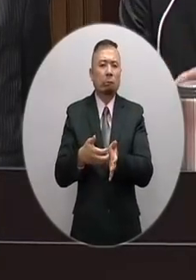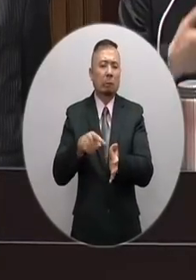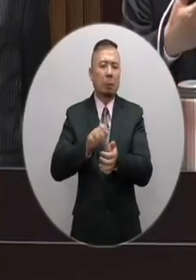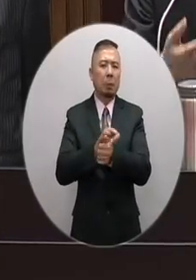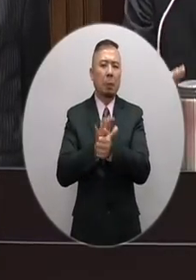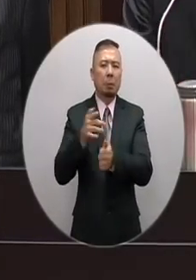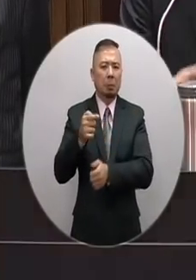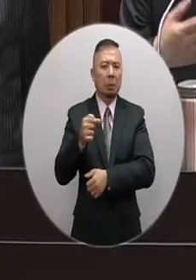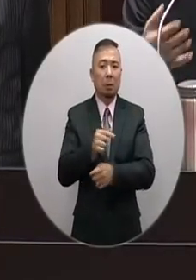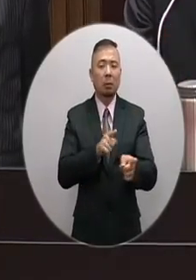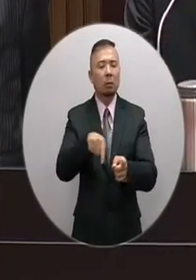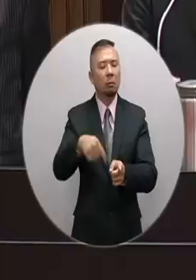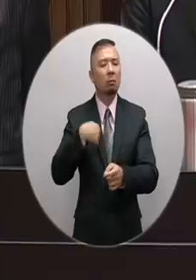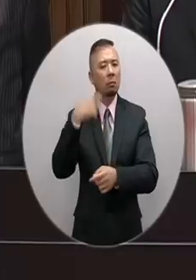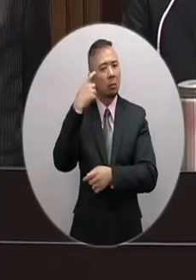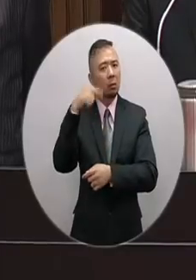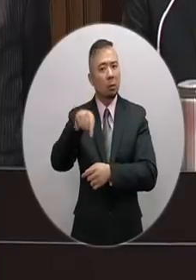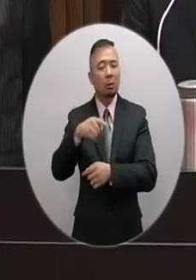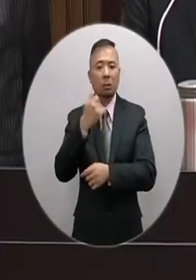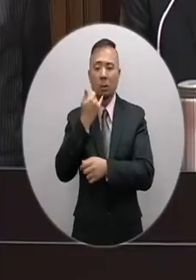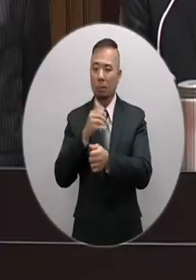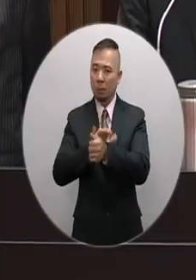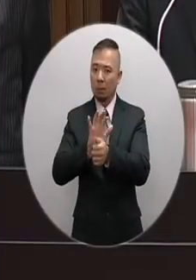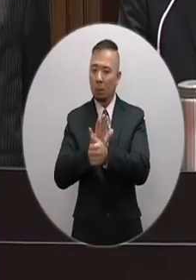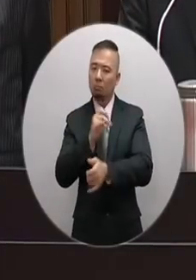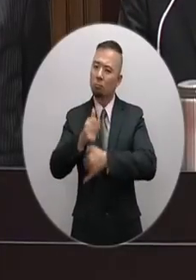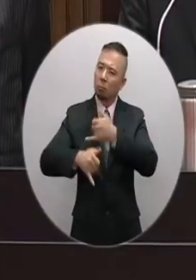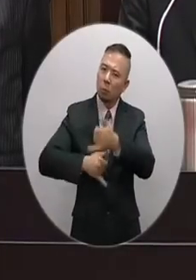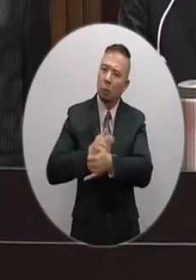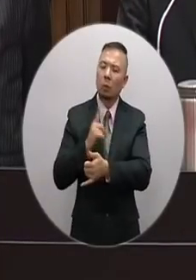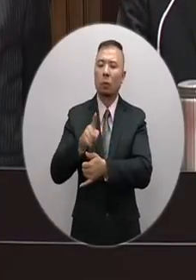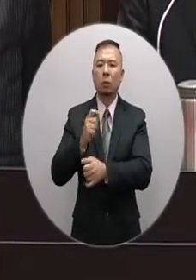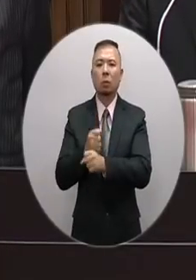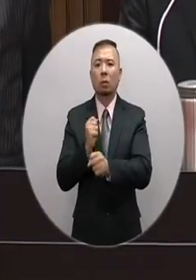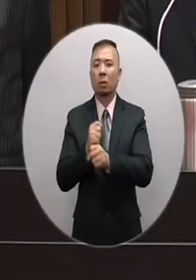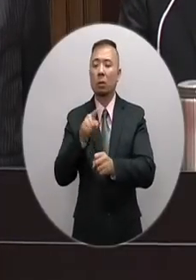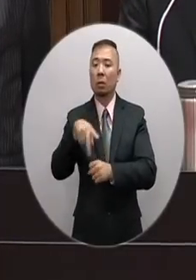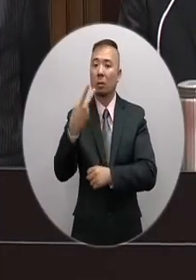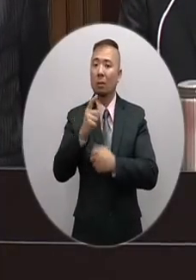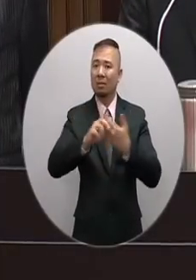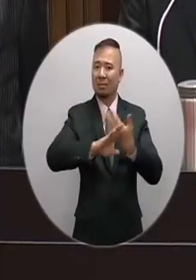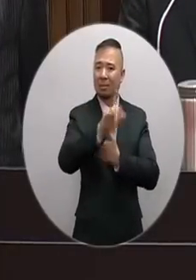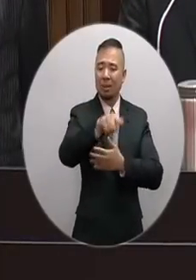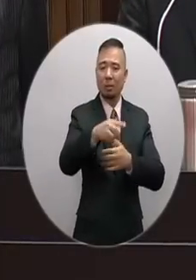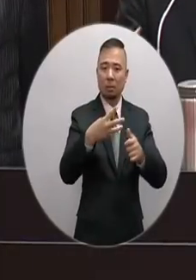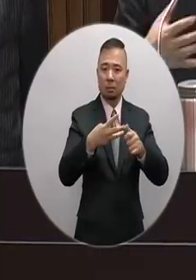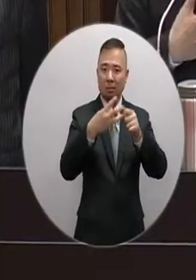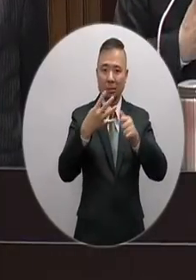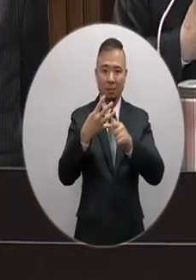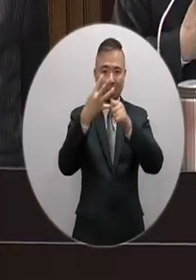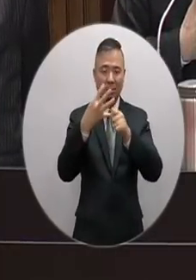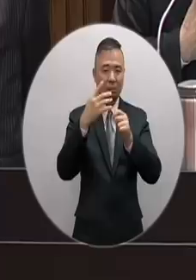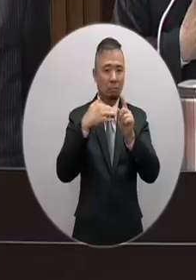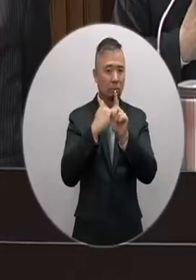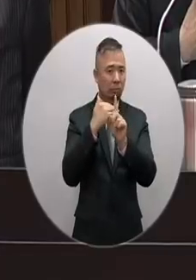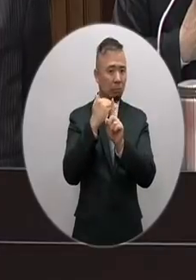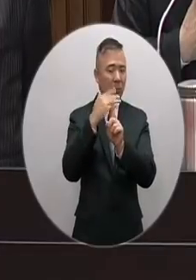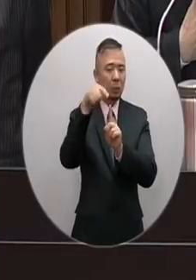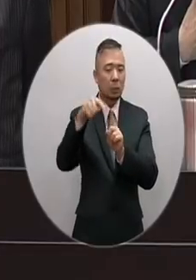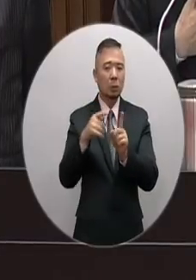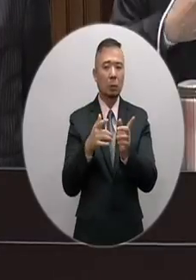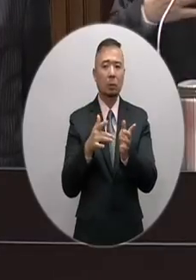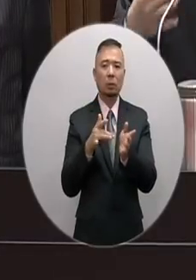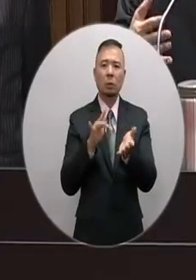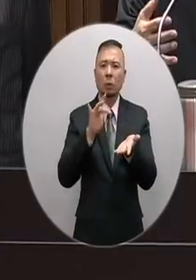他的生活，也可以就业。那如果是属于其他的，比如说三四级毒品，它其实成瘾性没那么高